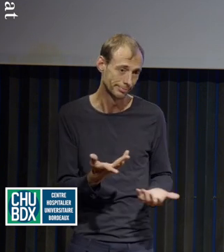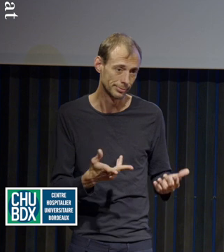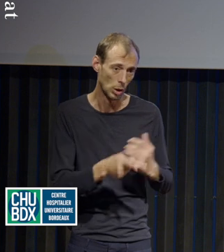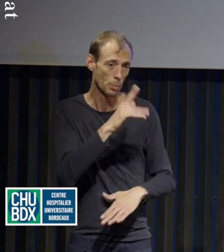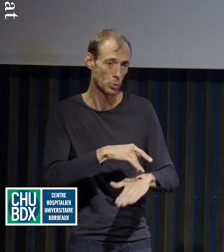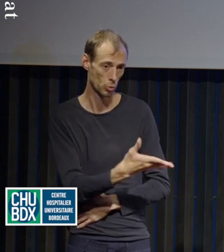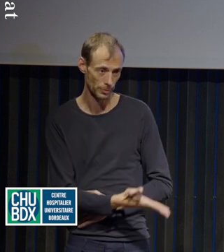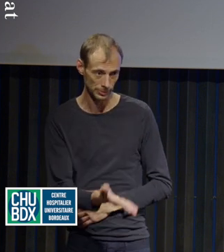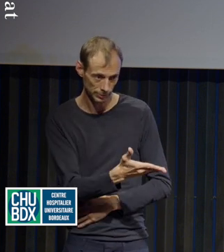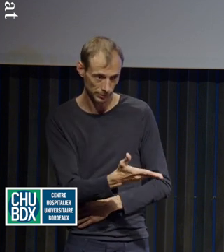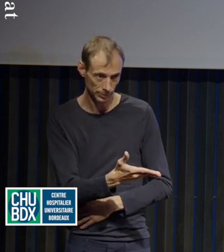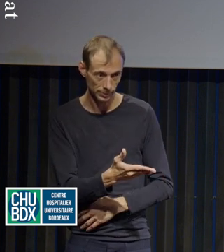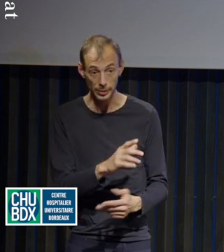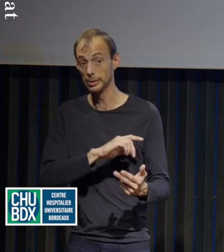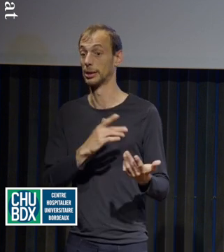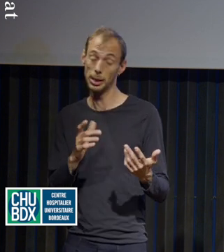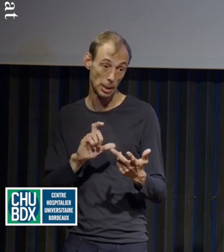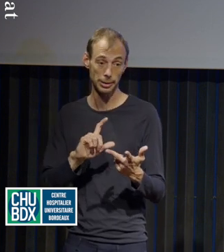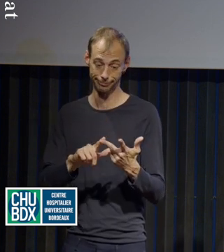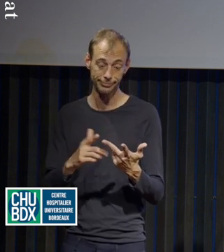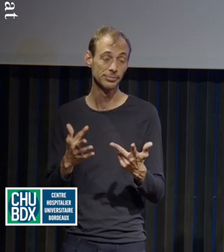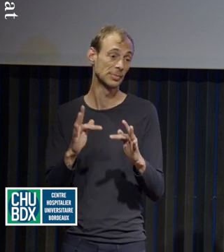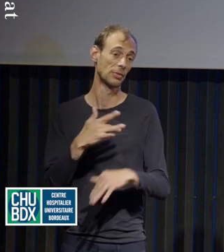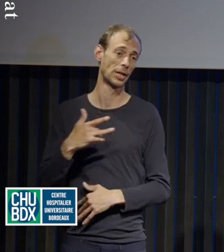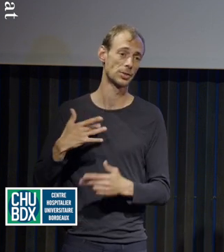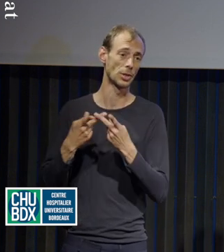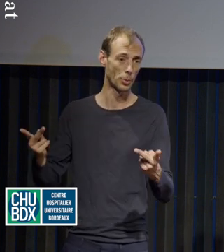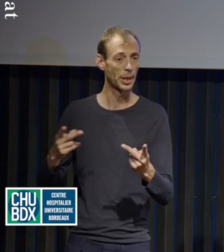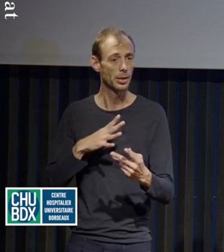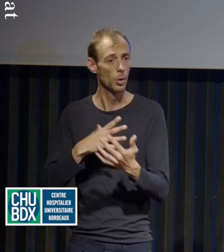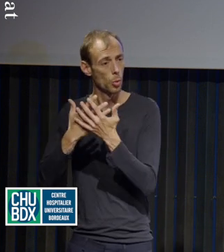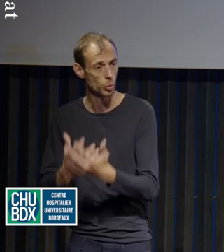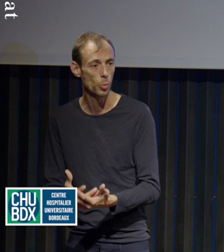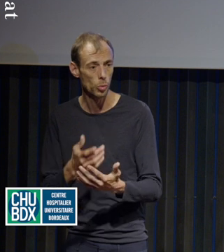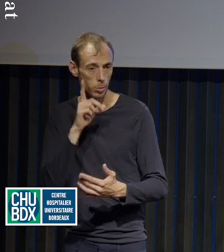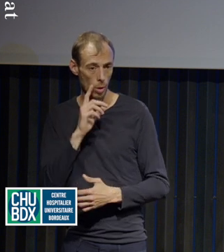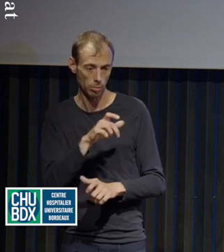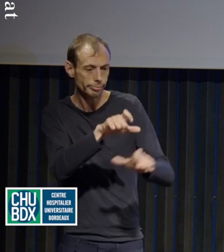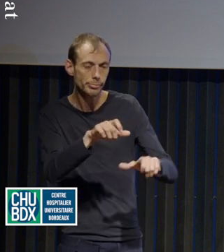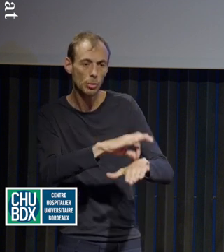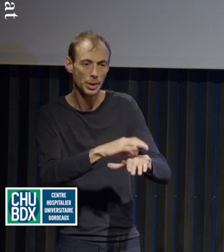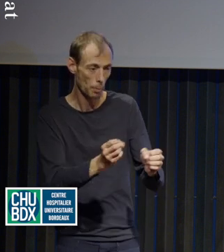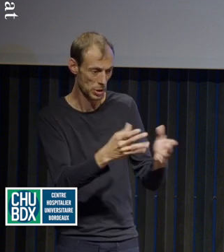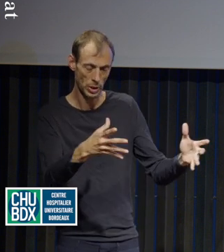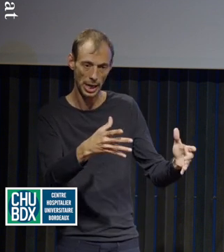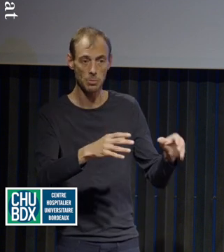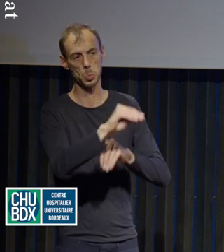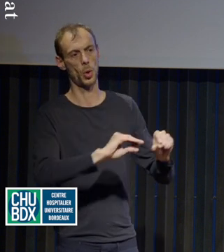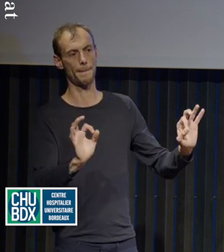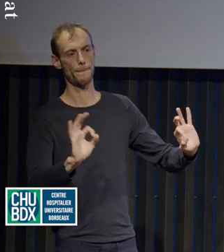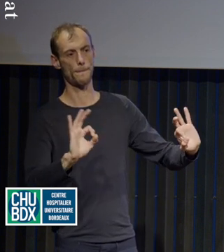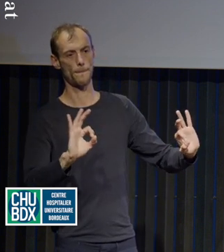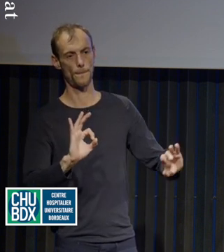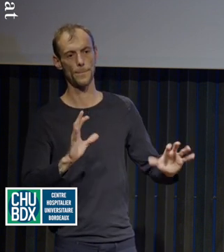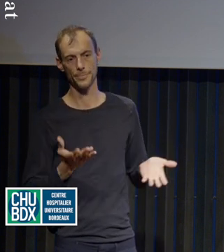un fardeau majeur en termes de santé publique, avec de nombreux patients qui malheureusement ne sont pas pris en charge. On peut